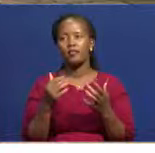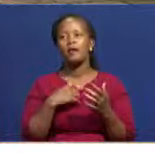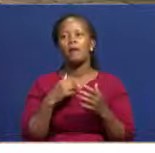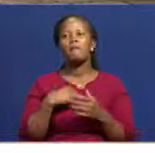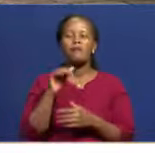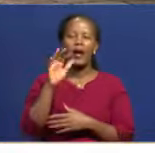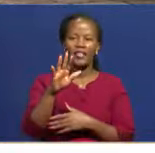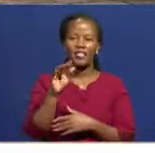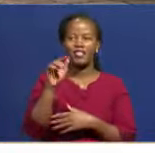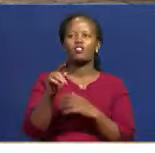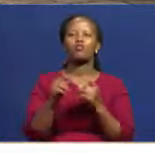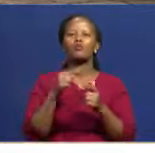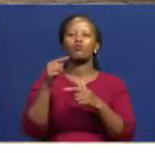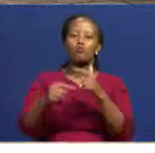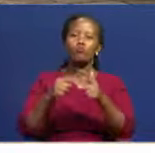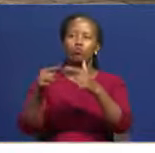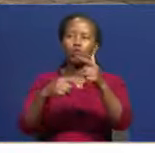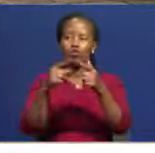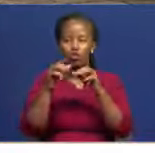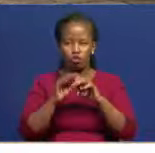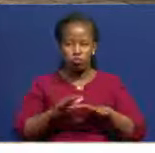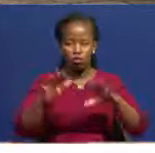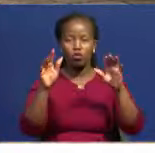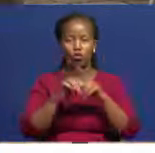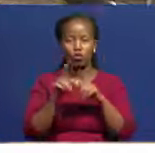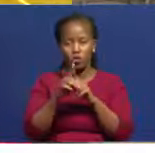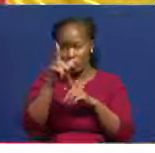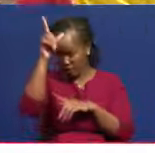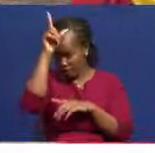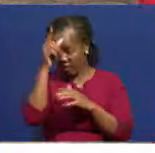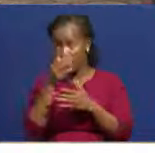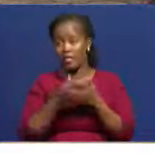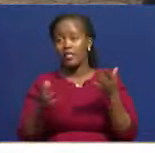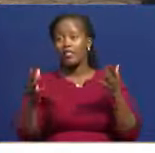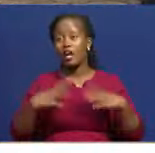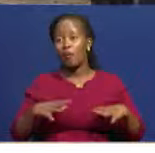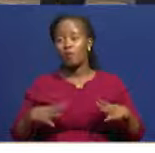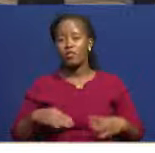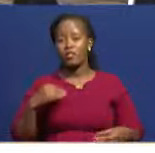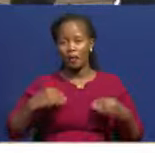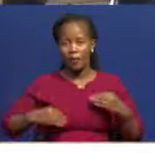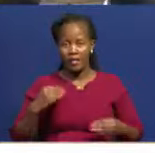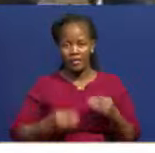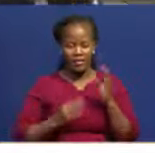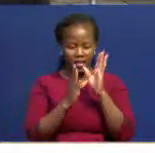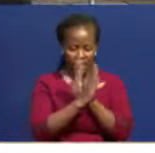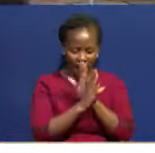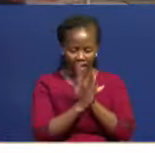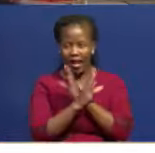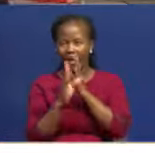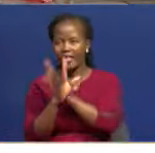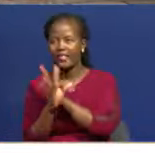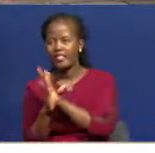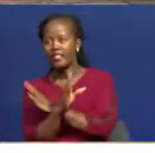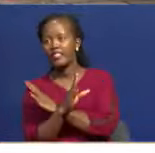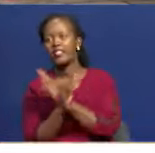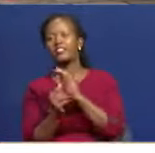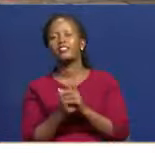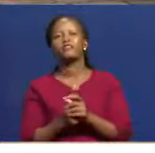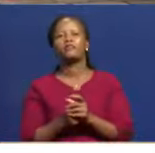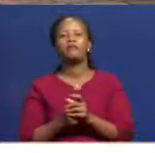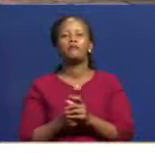kusambasia kwa mashinani na wasaidia wale ambao walifichwa, for example wale ambao wako na severe disability.